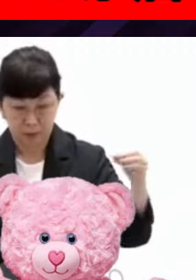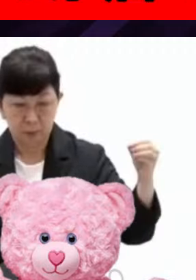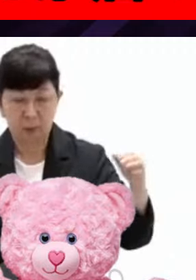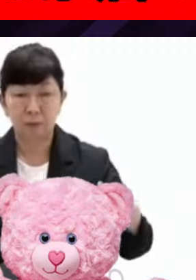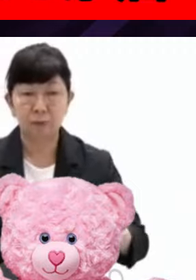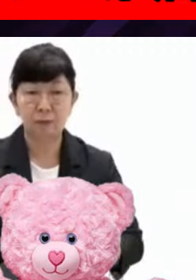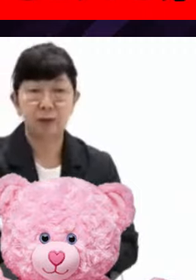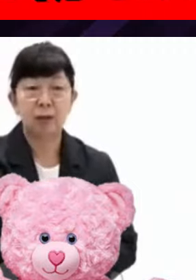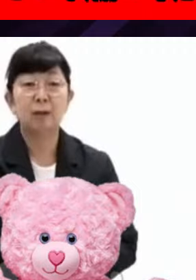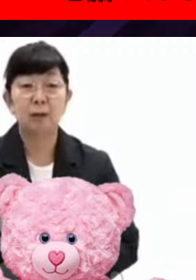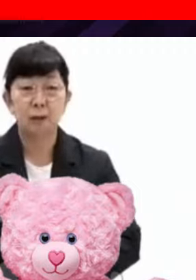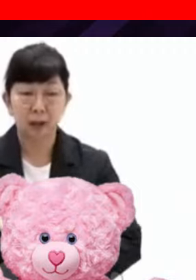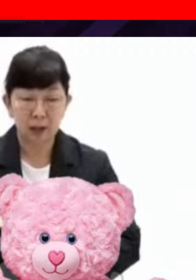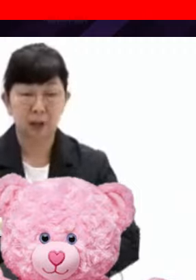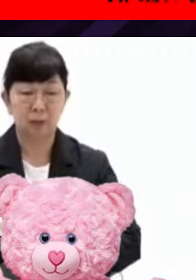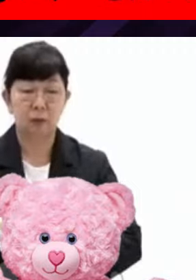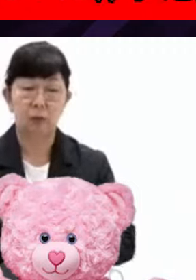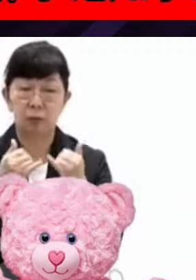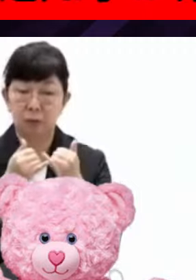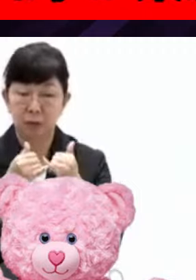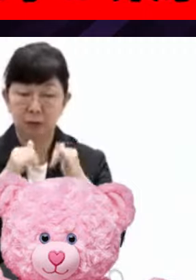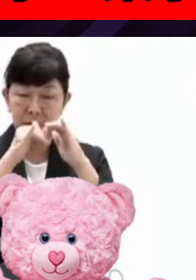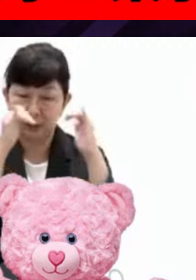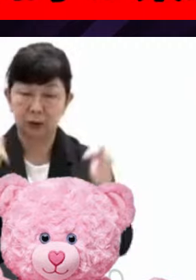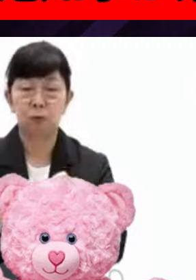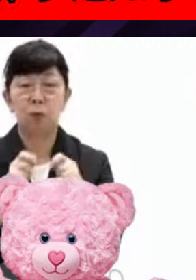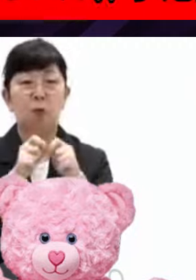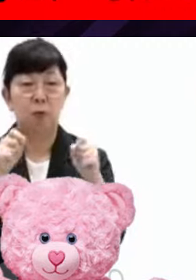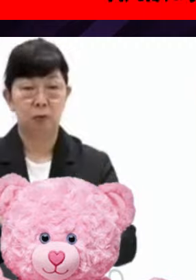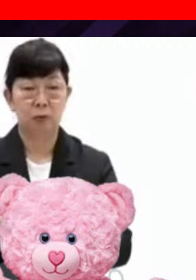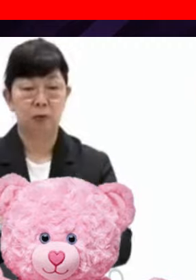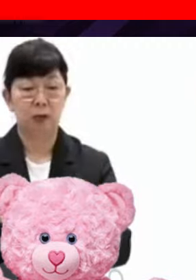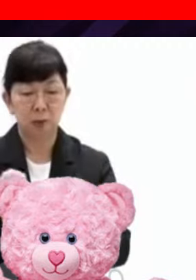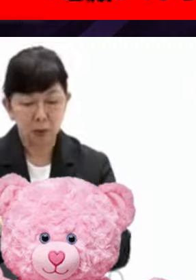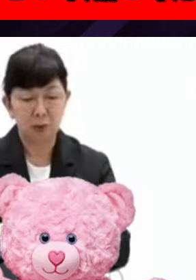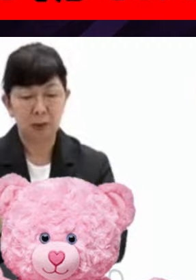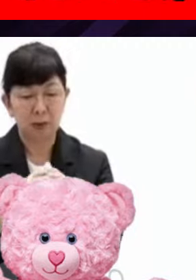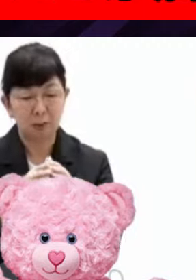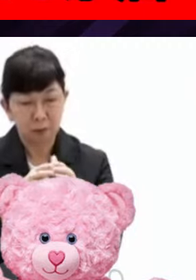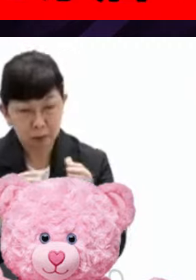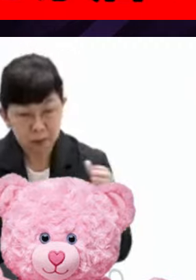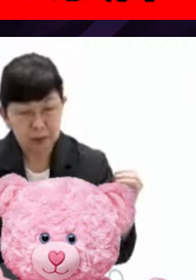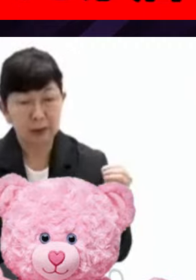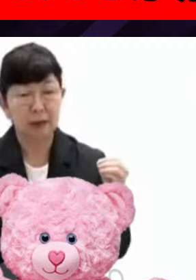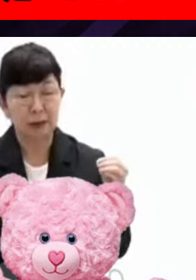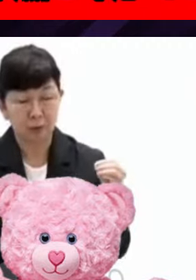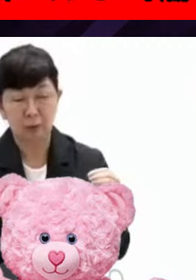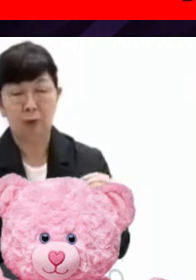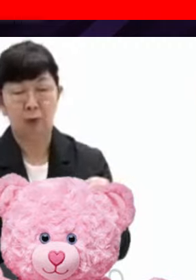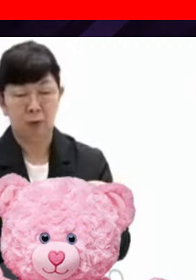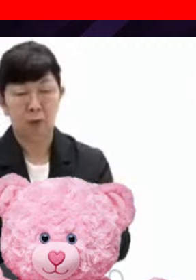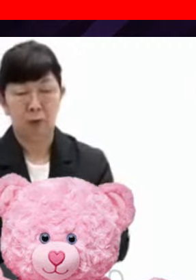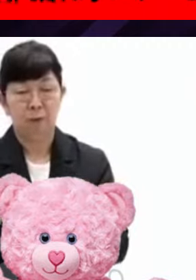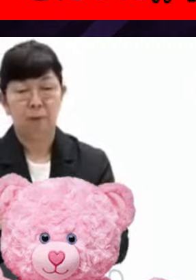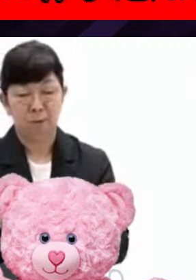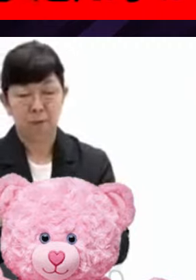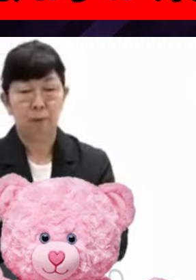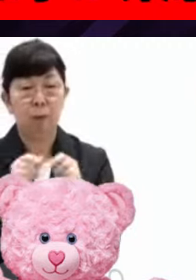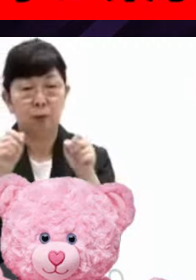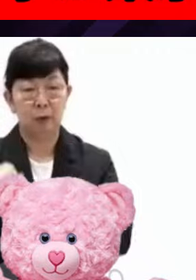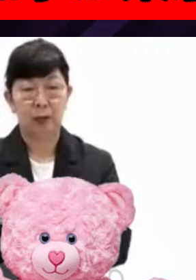の、人口問題というまさしく国家的課題で、あります。それ